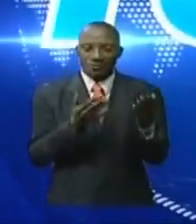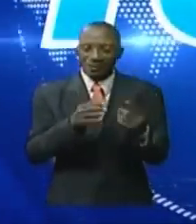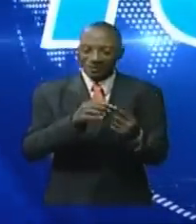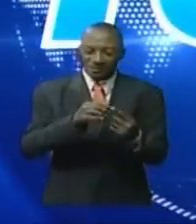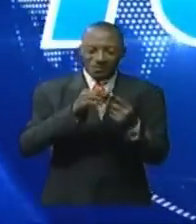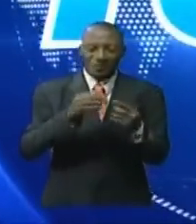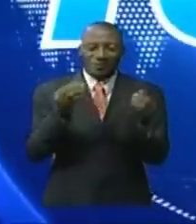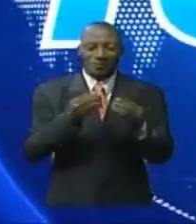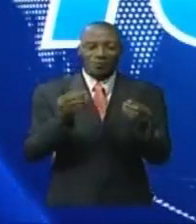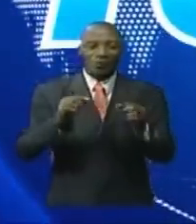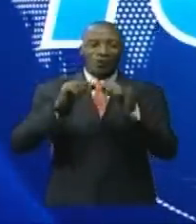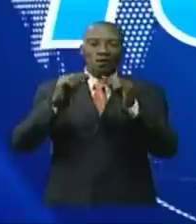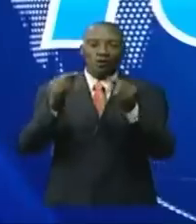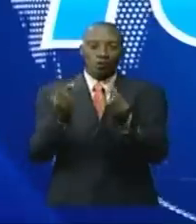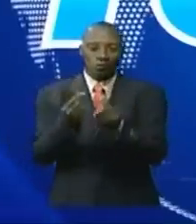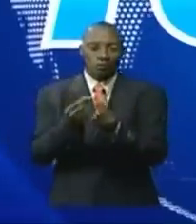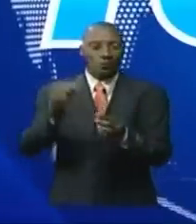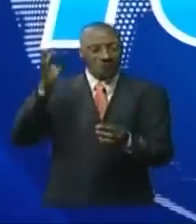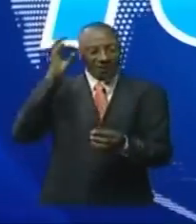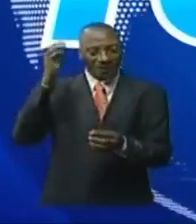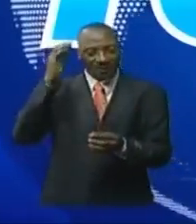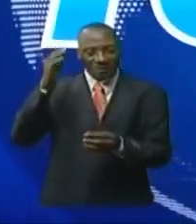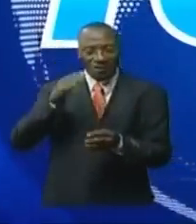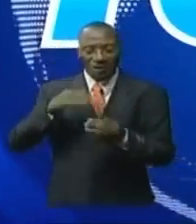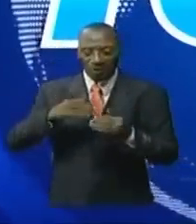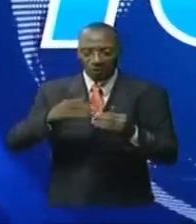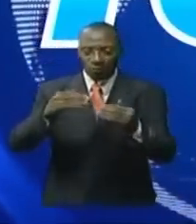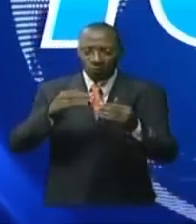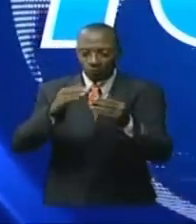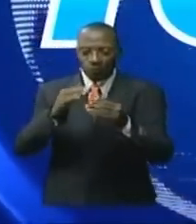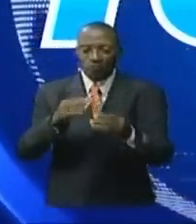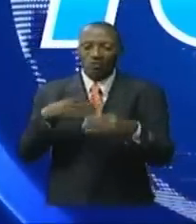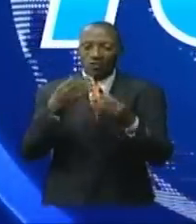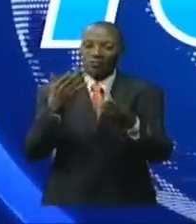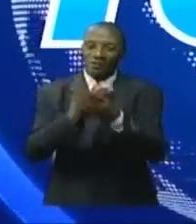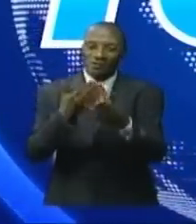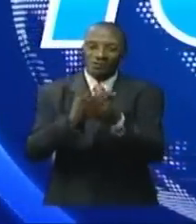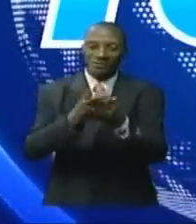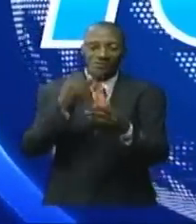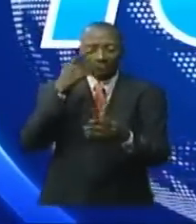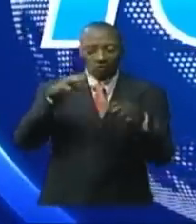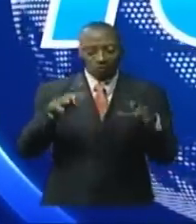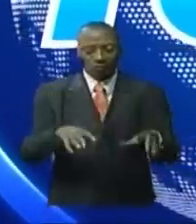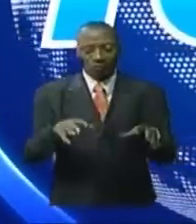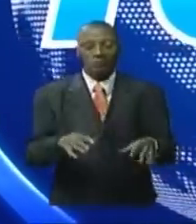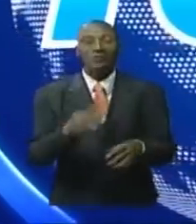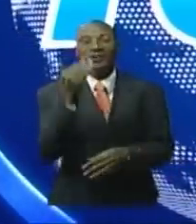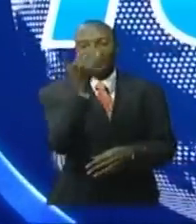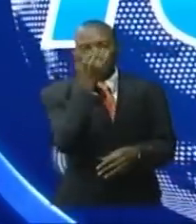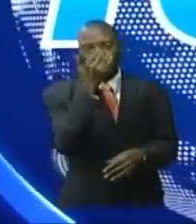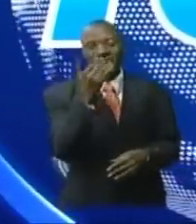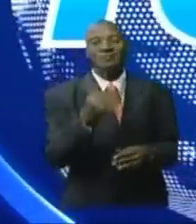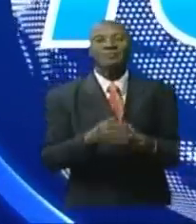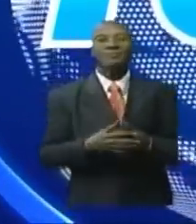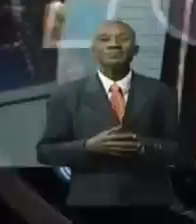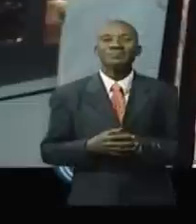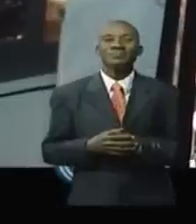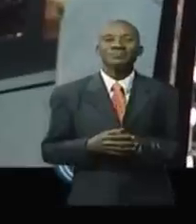troupes des pays membres de cette communauté agressent la République démocratique du Congo. Les détails avec Giscard Koussema.